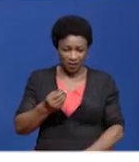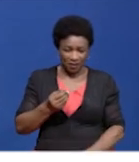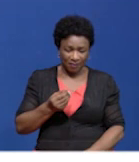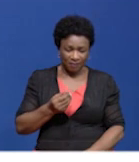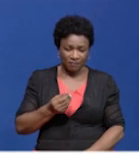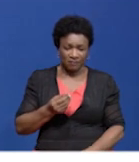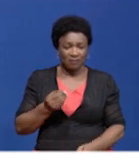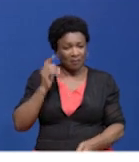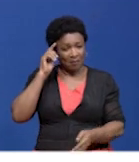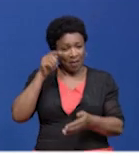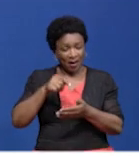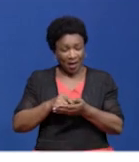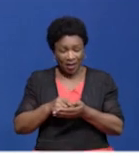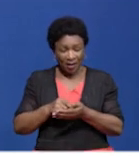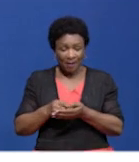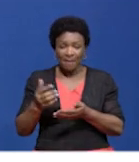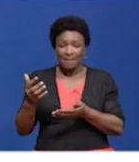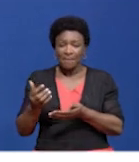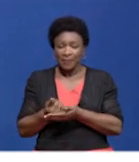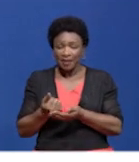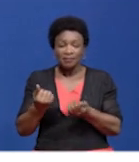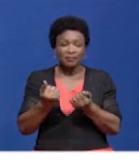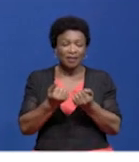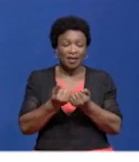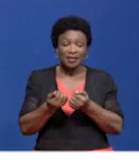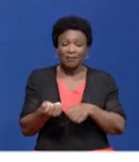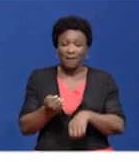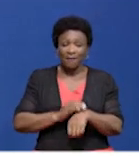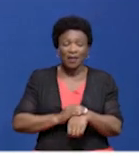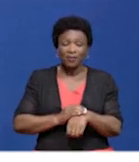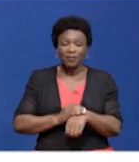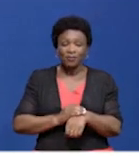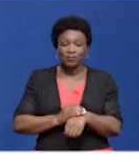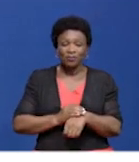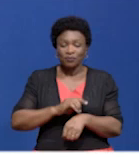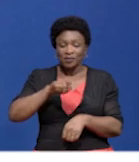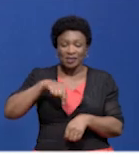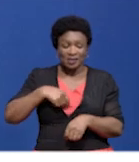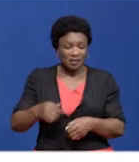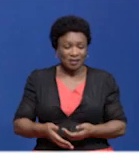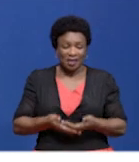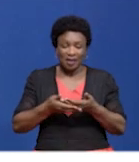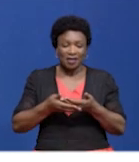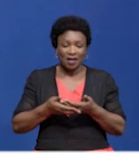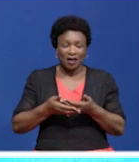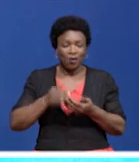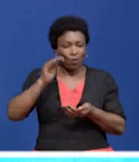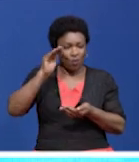hiki kwa maana kamba na mbu ambo zaku zinat kuuk na hili ta sio